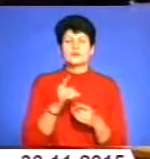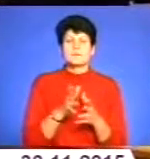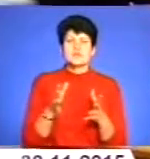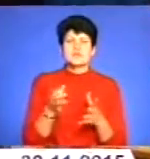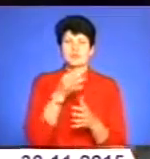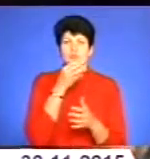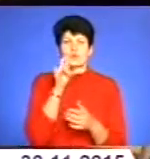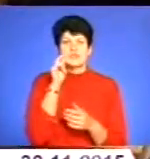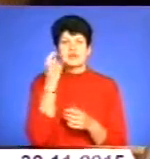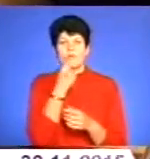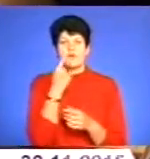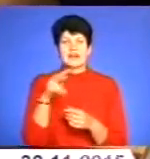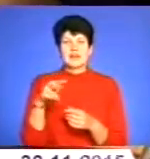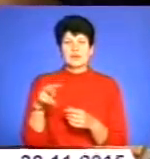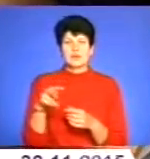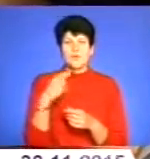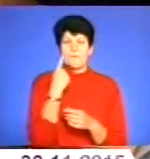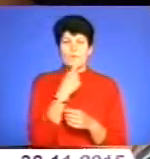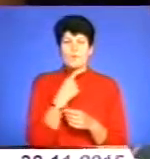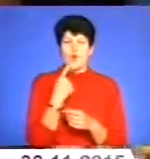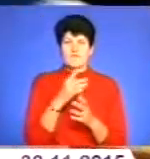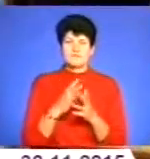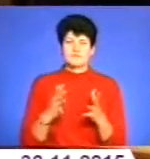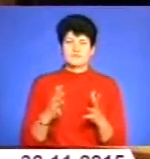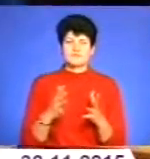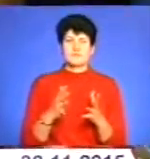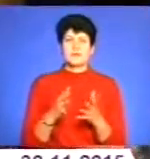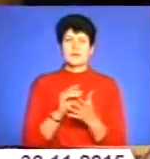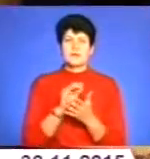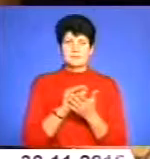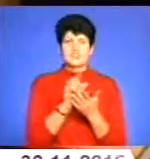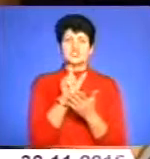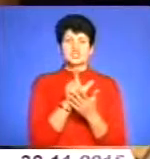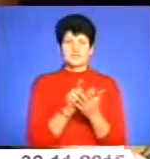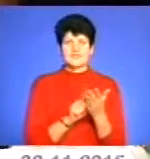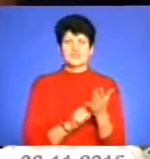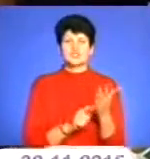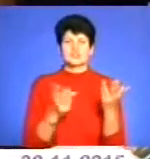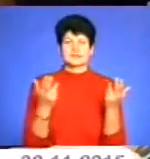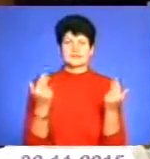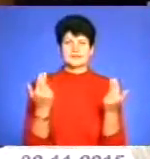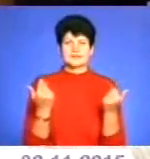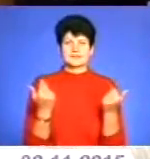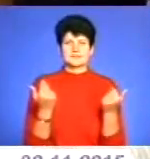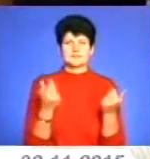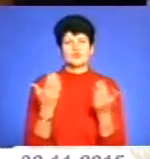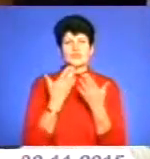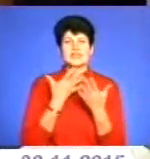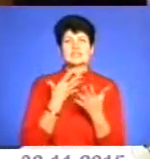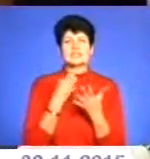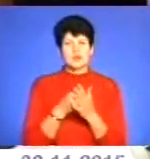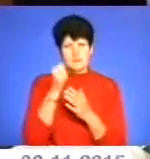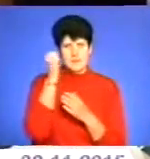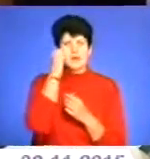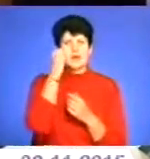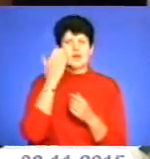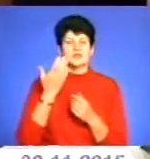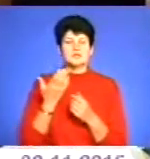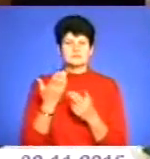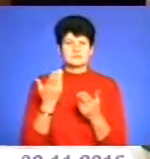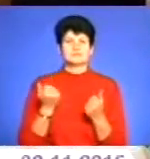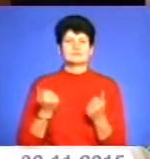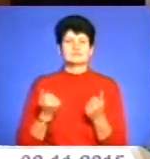література чи мова? Мова. Пишеш вірші? Так. Прочитай свої, пам'ятаєш?